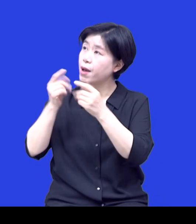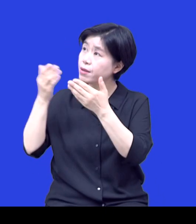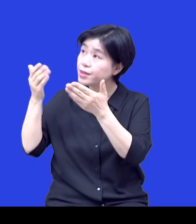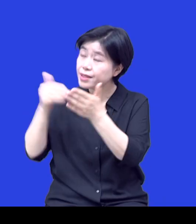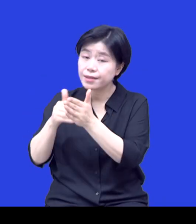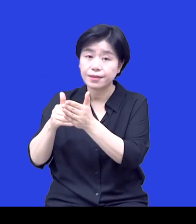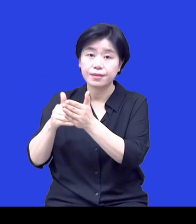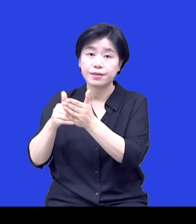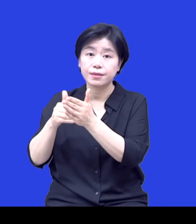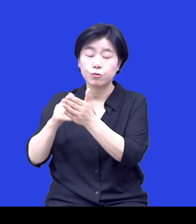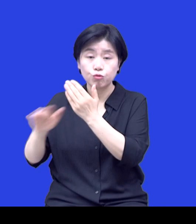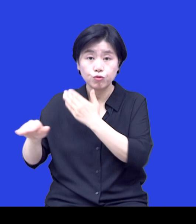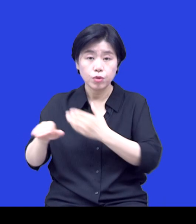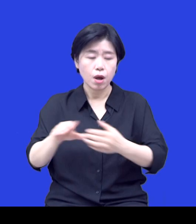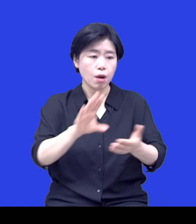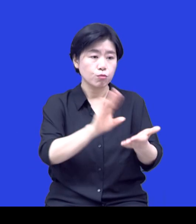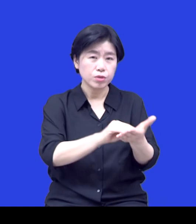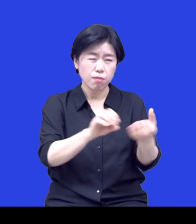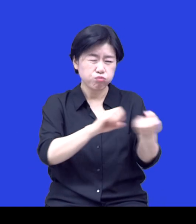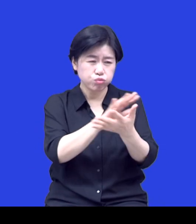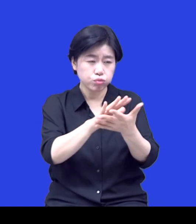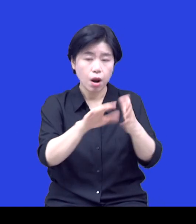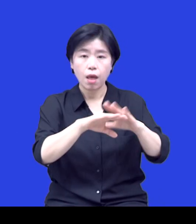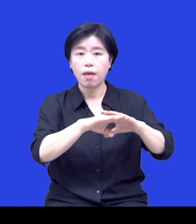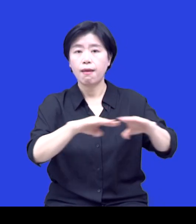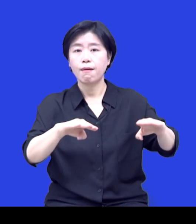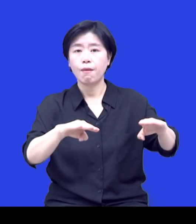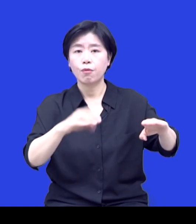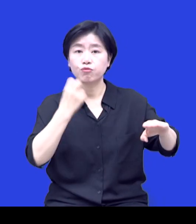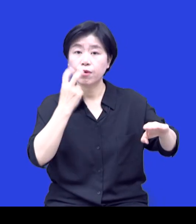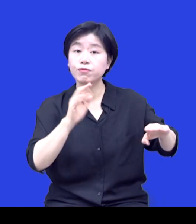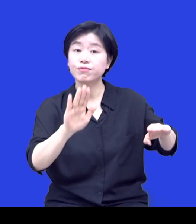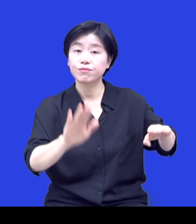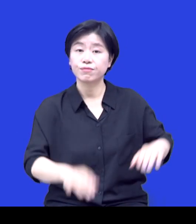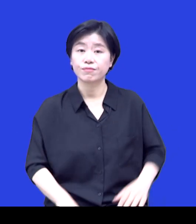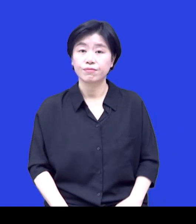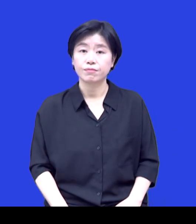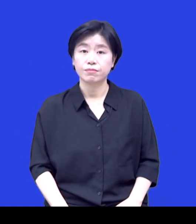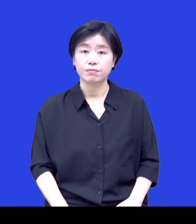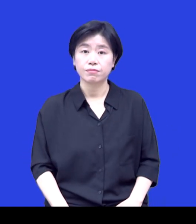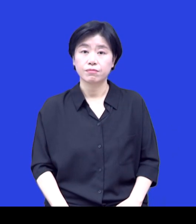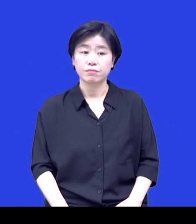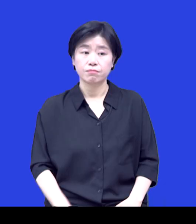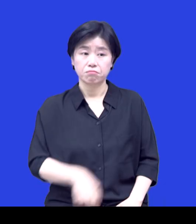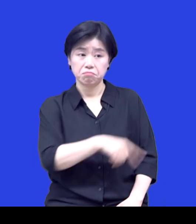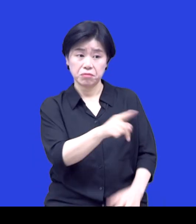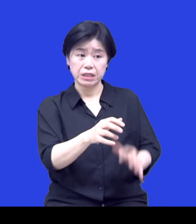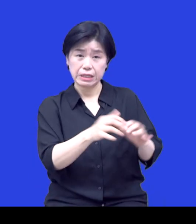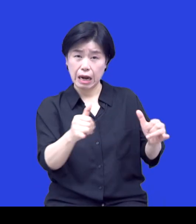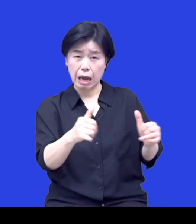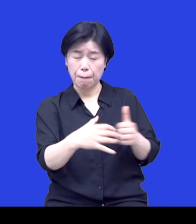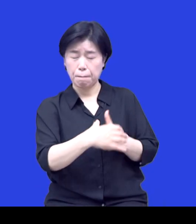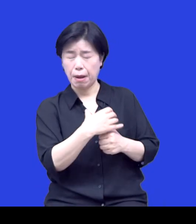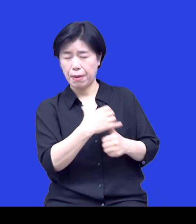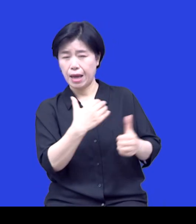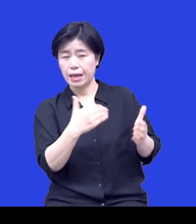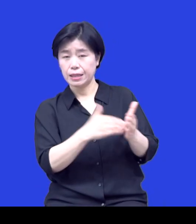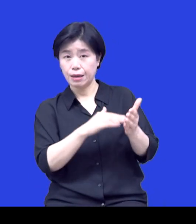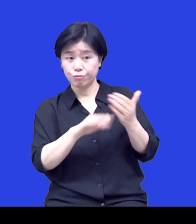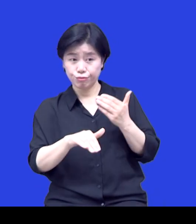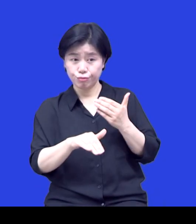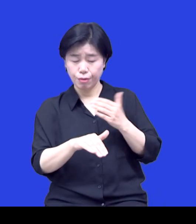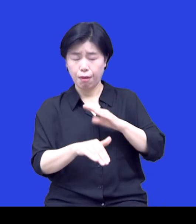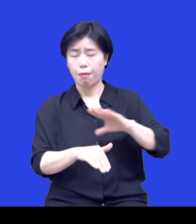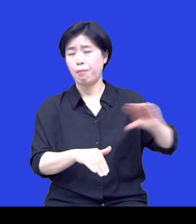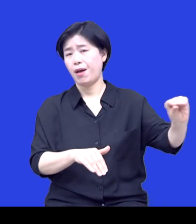한 2달 만에 이게 해결이 됐어요. 그래가지고 이제 그분들이 나가면서 막 나쁜 말들도 많이 하셨어요. 우리 없이